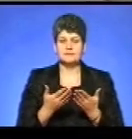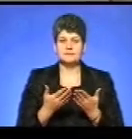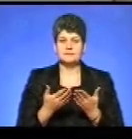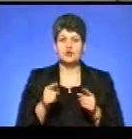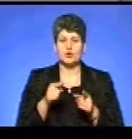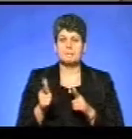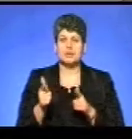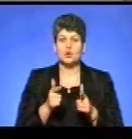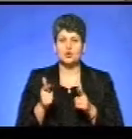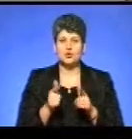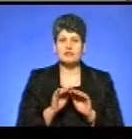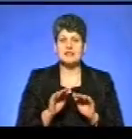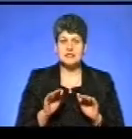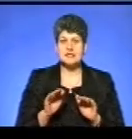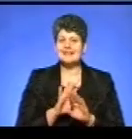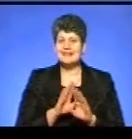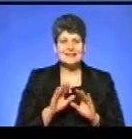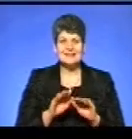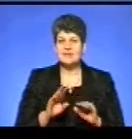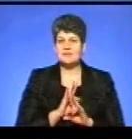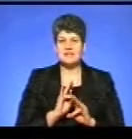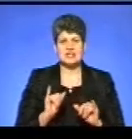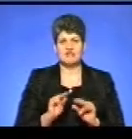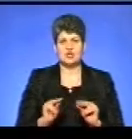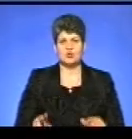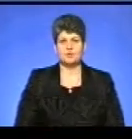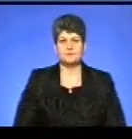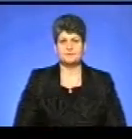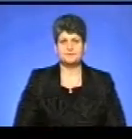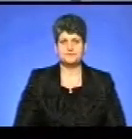скажімо, підготовки ні дітям, ні вчителю.